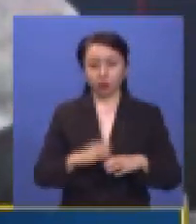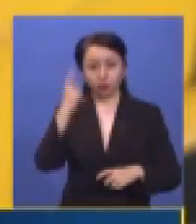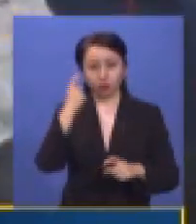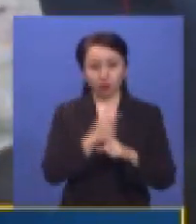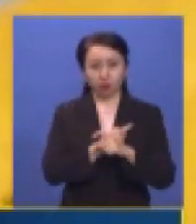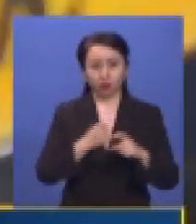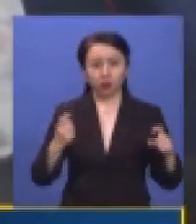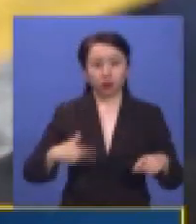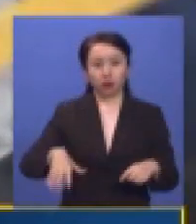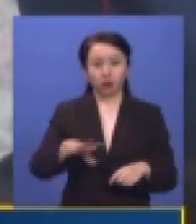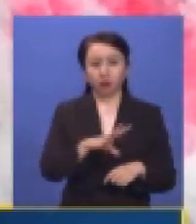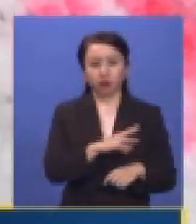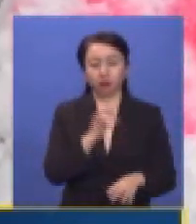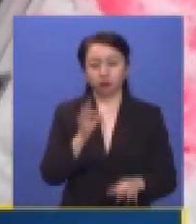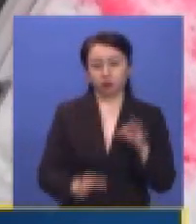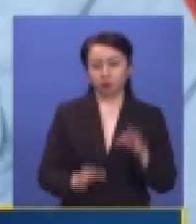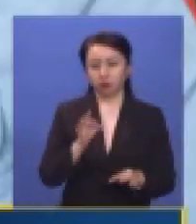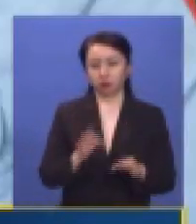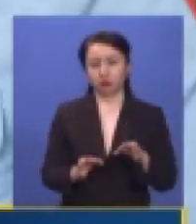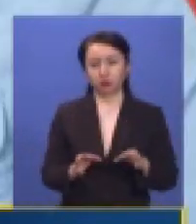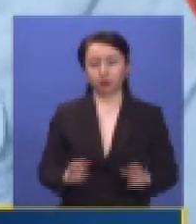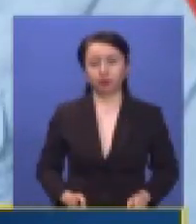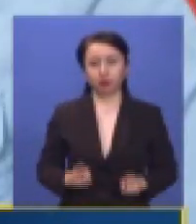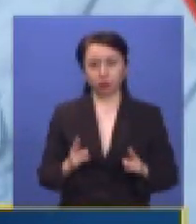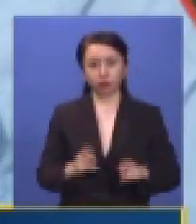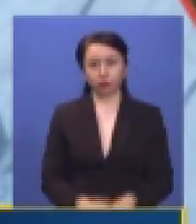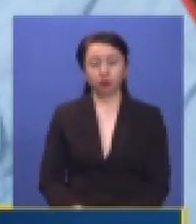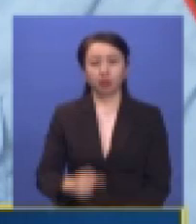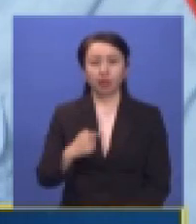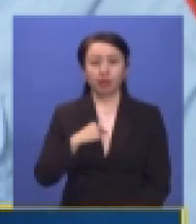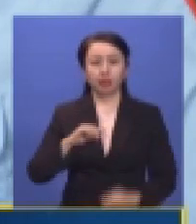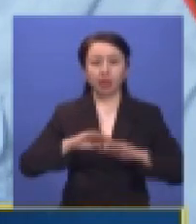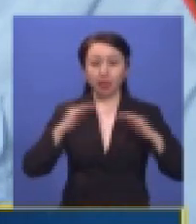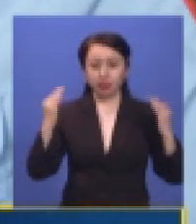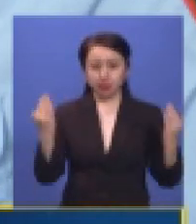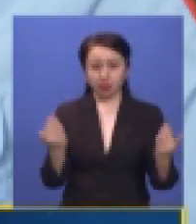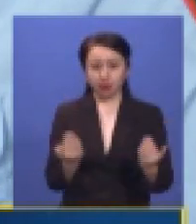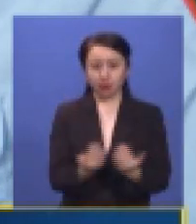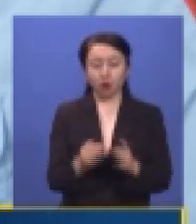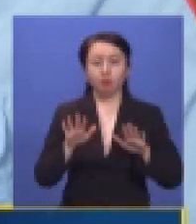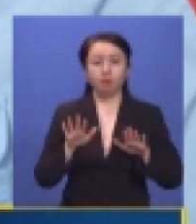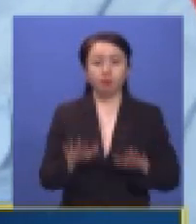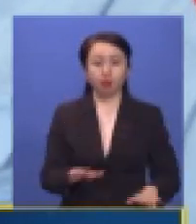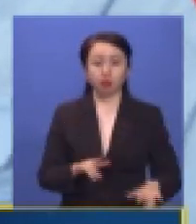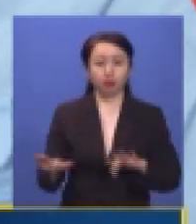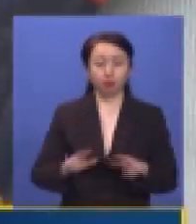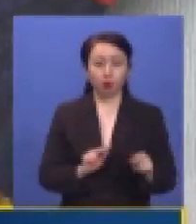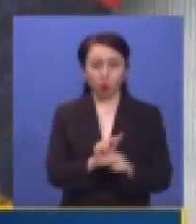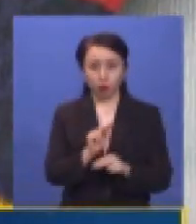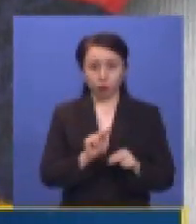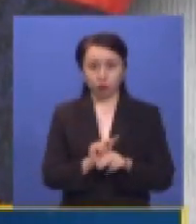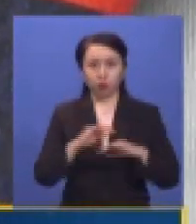информацию обо всех осужденных или преступниках. Я оцепляю место происшествия, изучаю